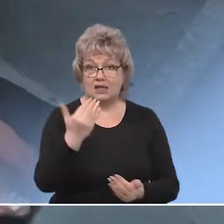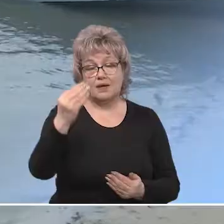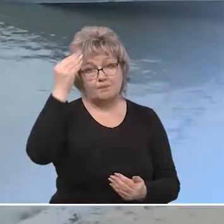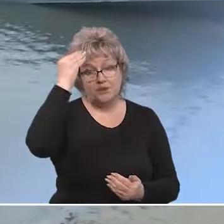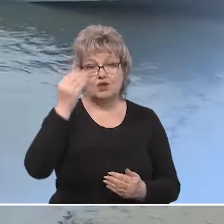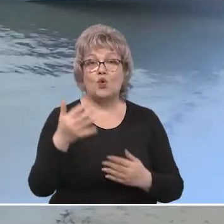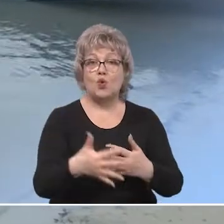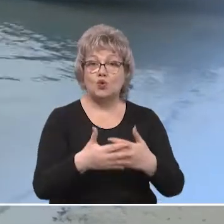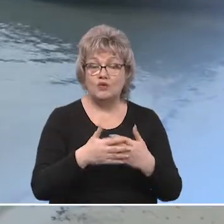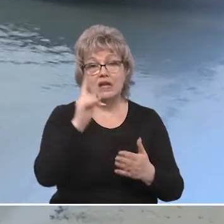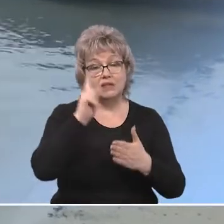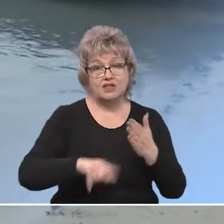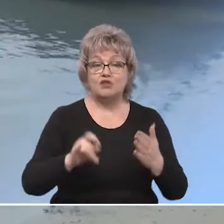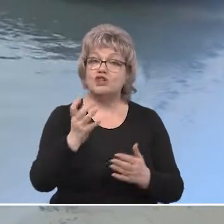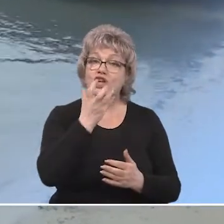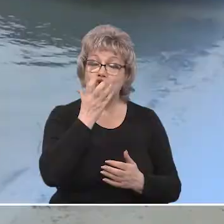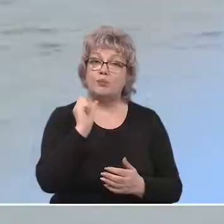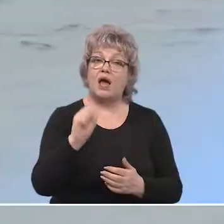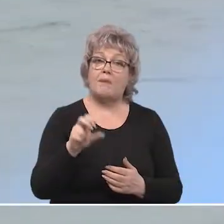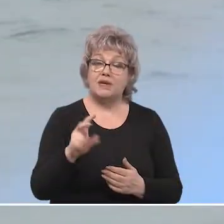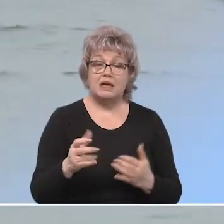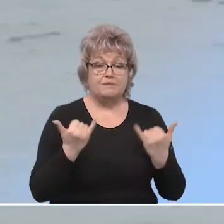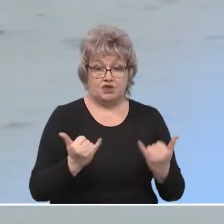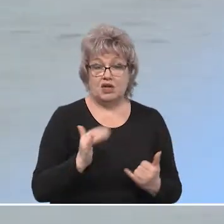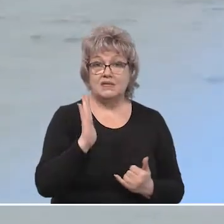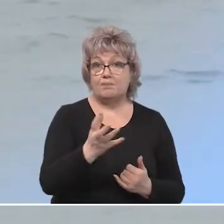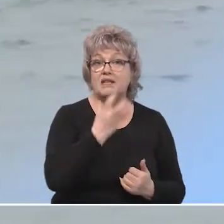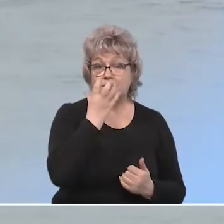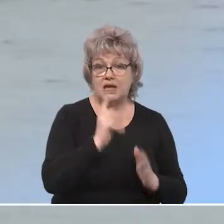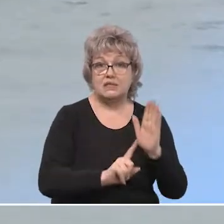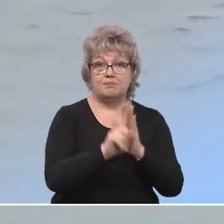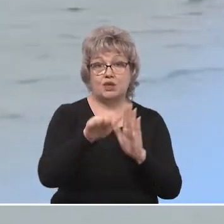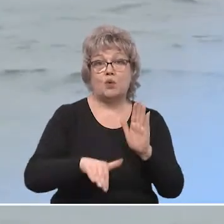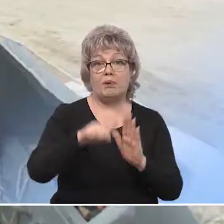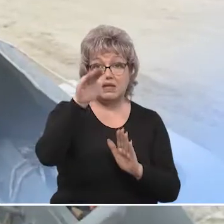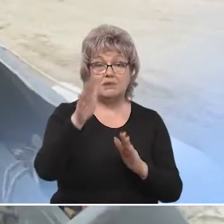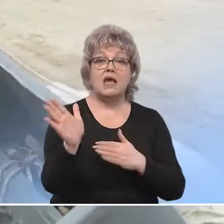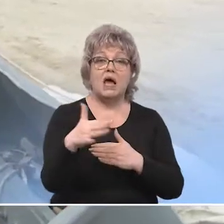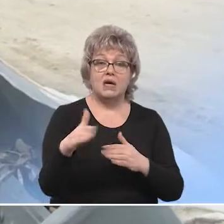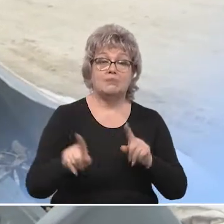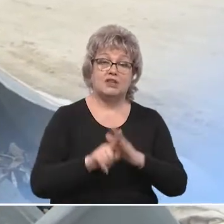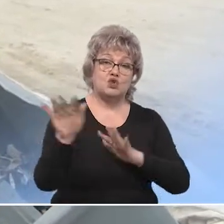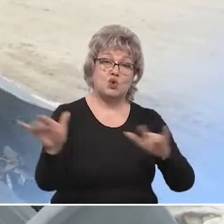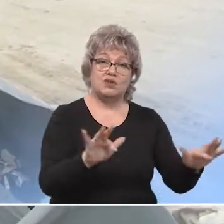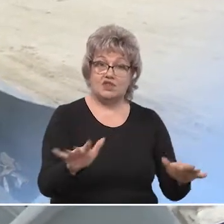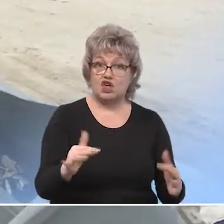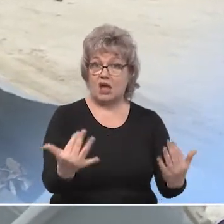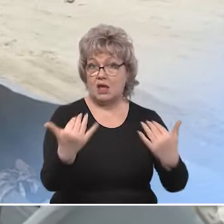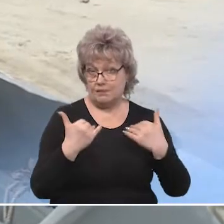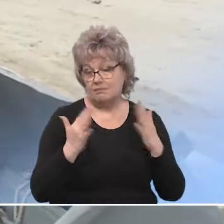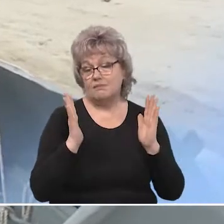небольшой по их меркам улов и надеются на теплый апрель. Сейчас потеплеет, температура поднимется, рыба, конечно, движение пойдет у